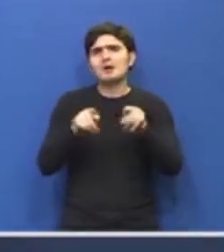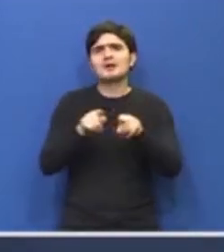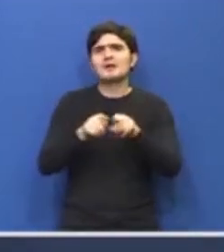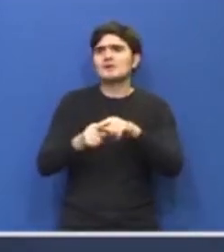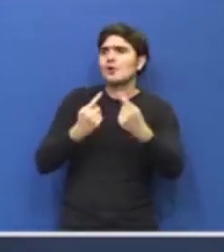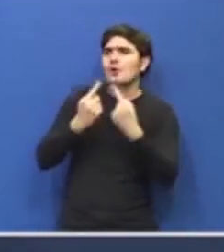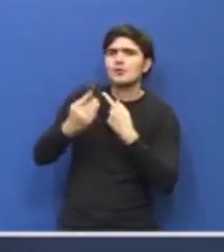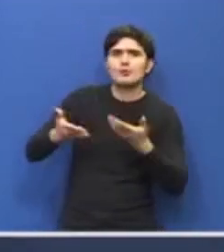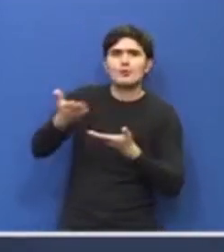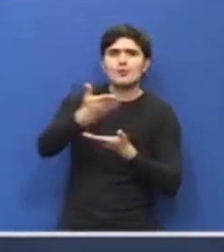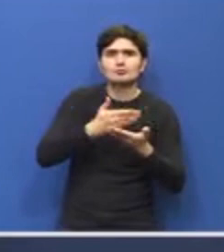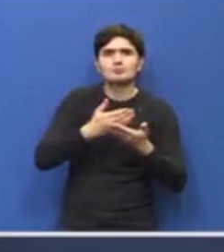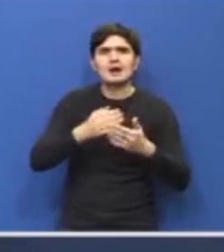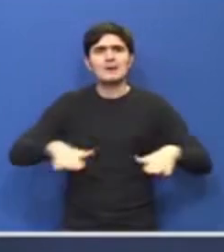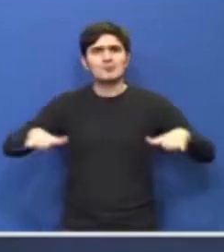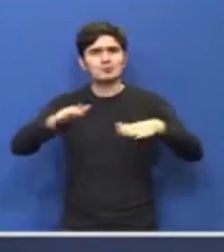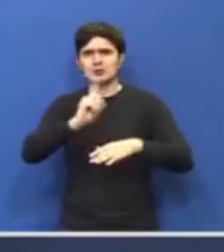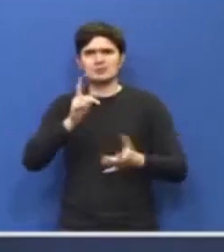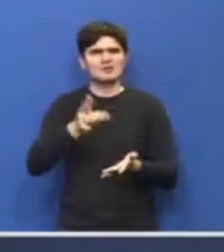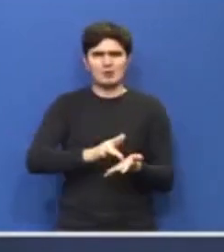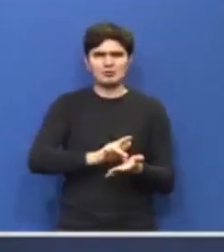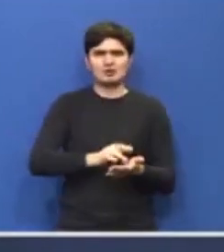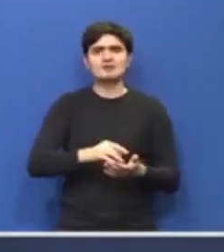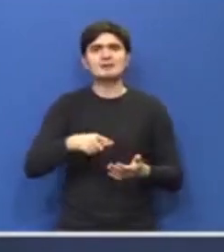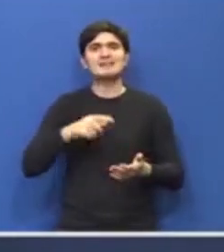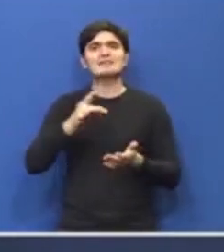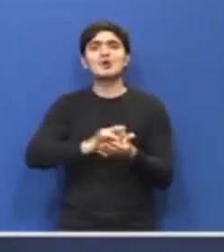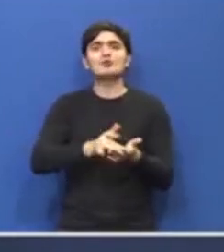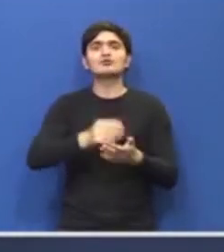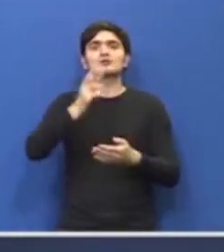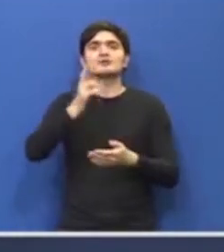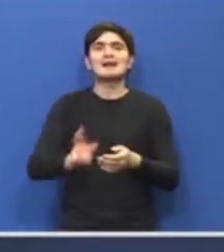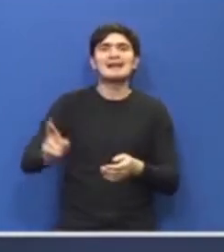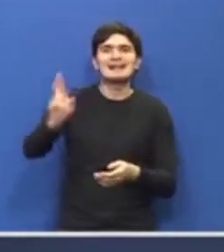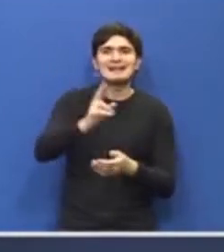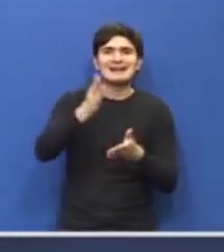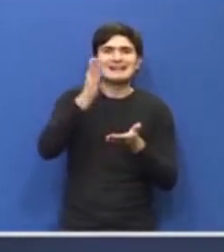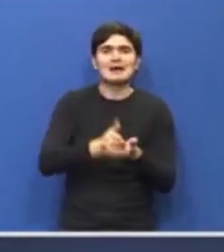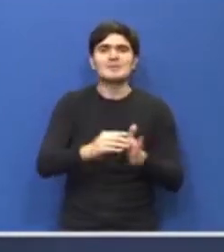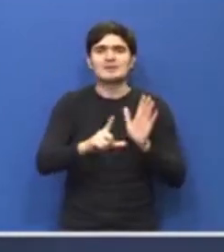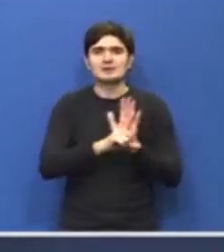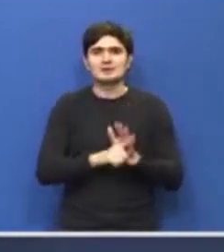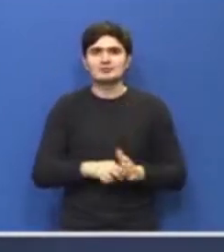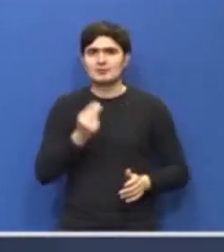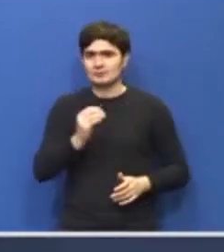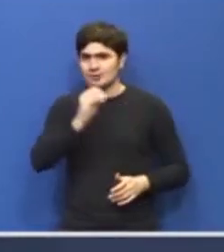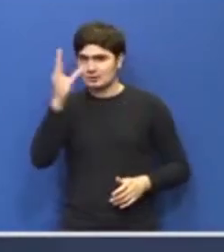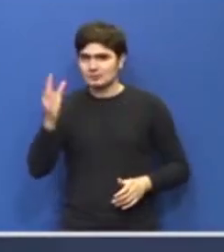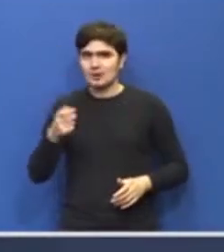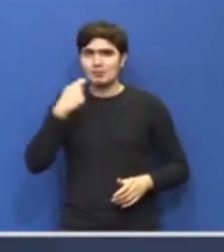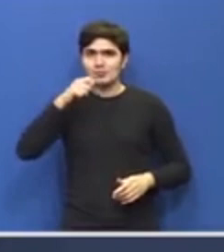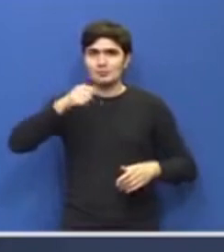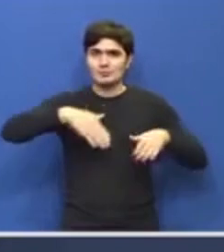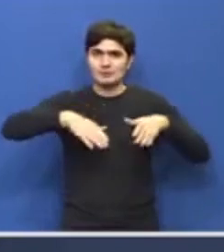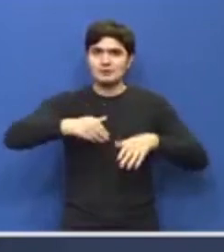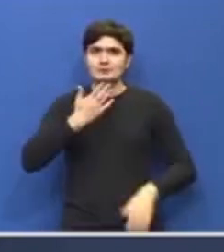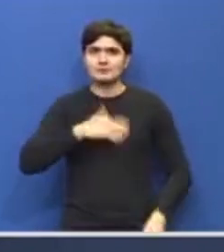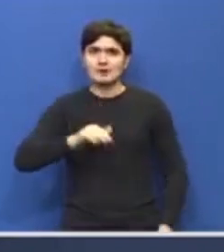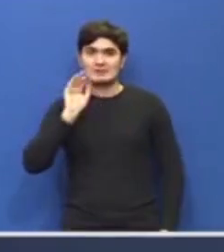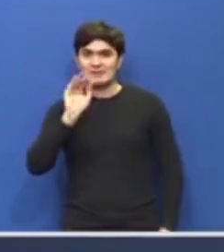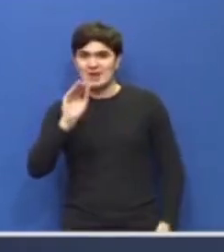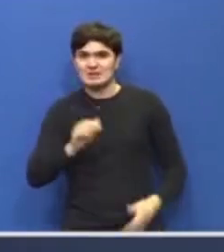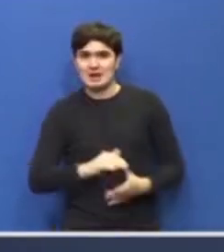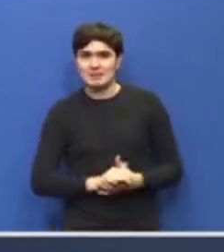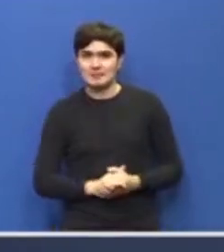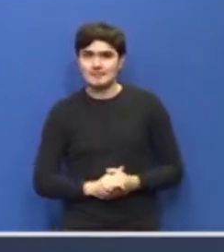consultare publică, nu e o urgență asta. Urgența este restabilirea legii. Alexandru Vlădescu, Antena 3. Domnule ministru, aș vrea să vă întreb